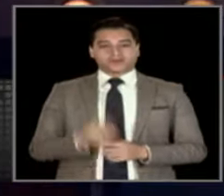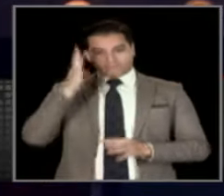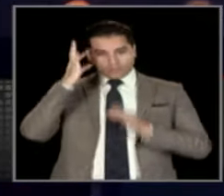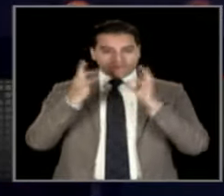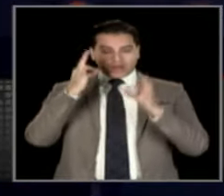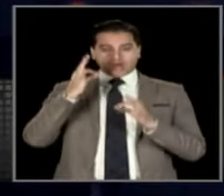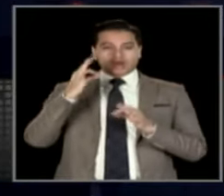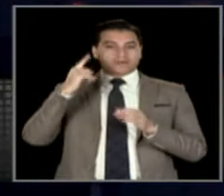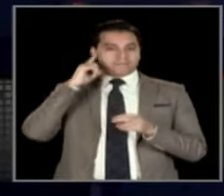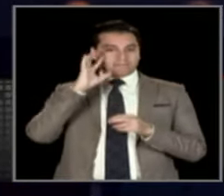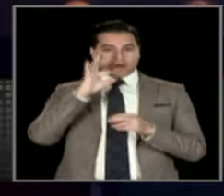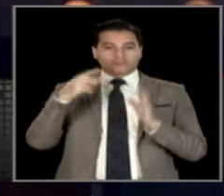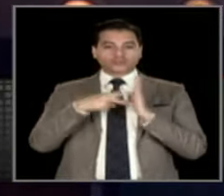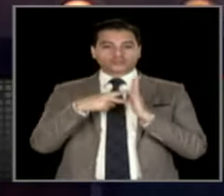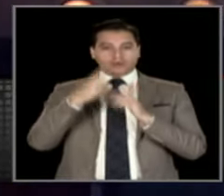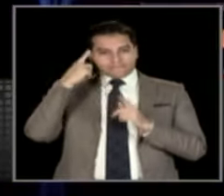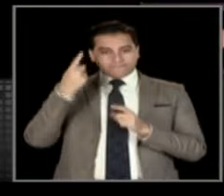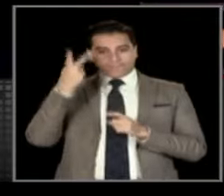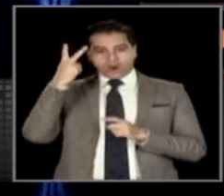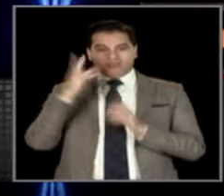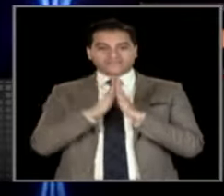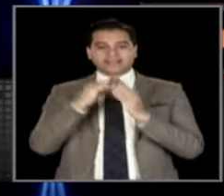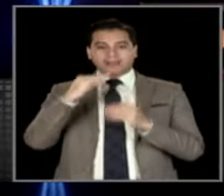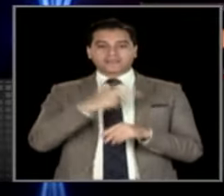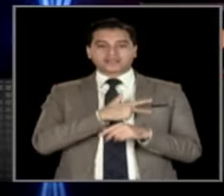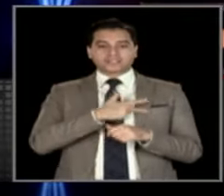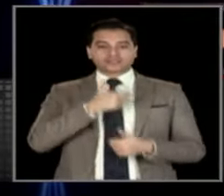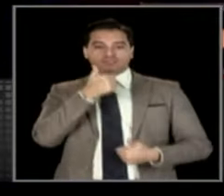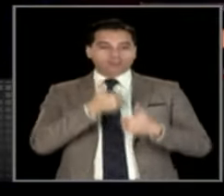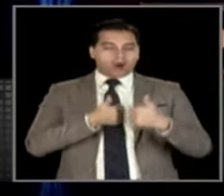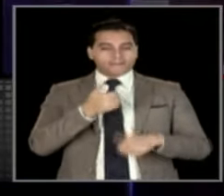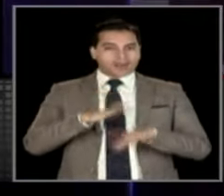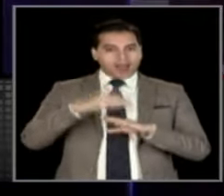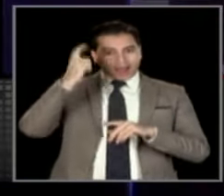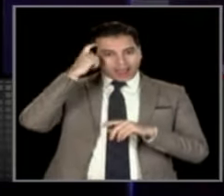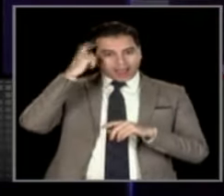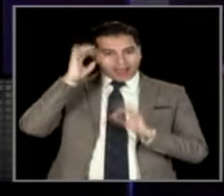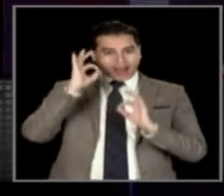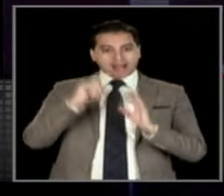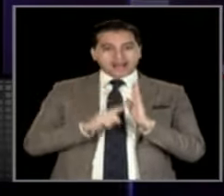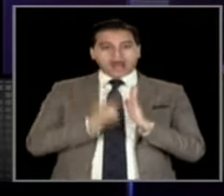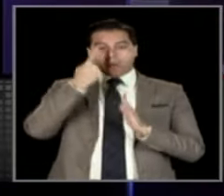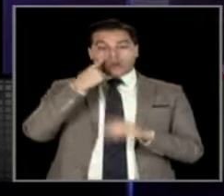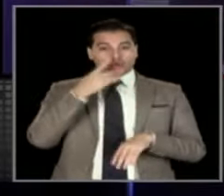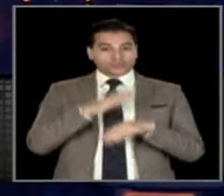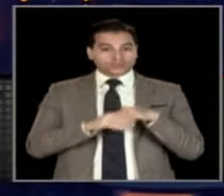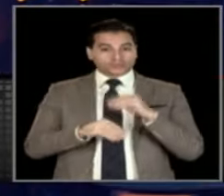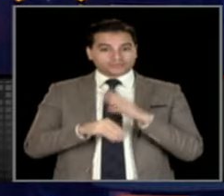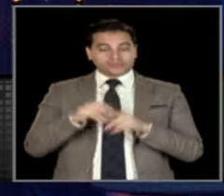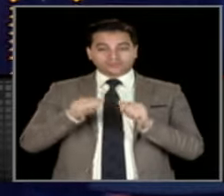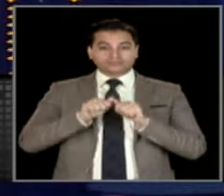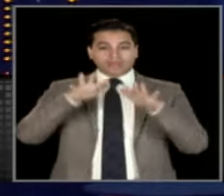مفكر سوري مؤلف كتاب مغامرة العقل الأولى، فمن هو؟